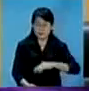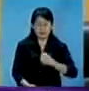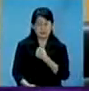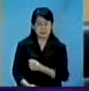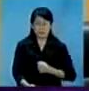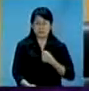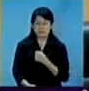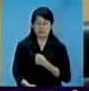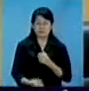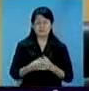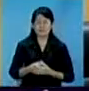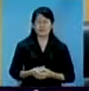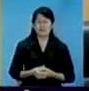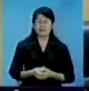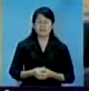งๆครับ